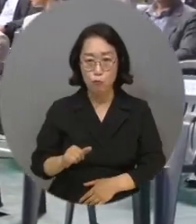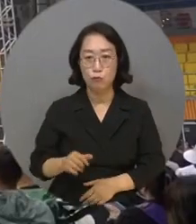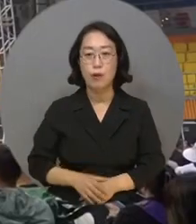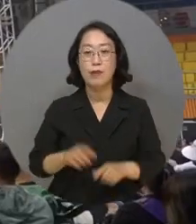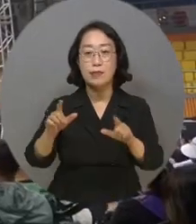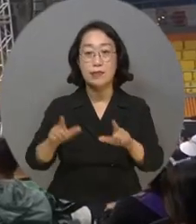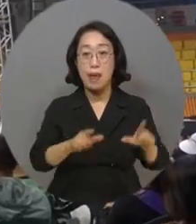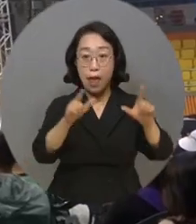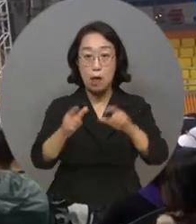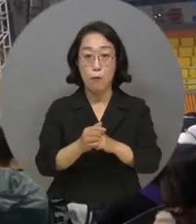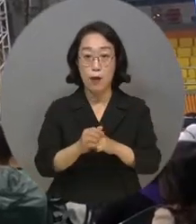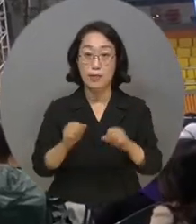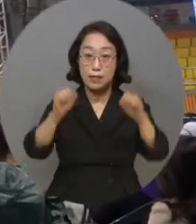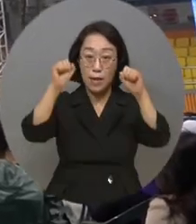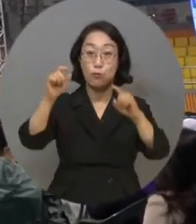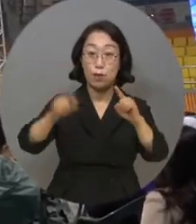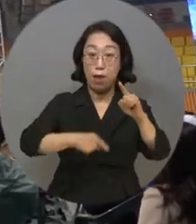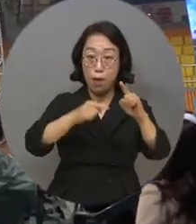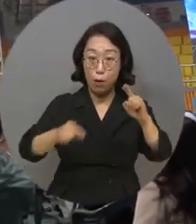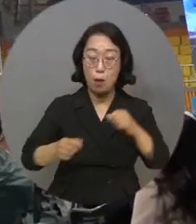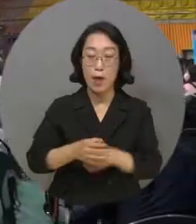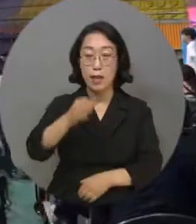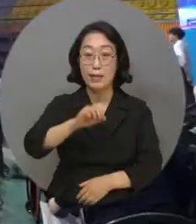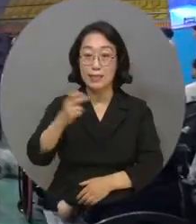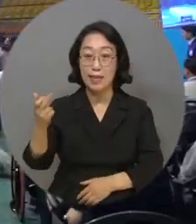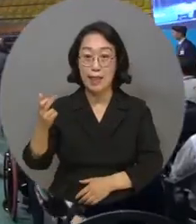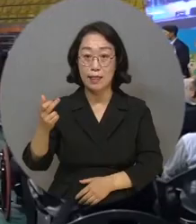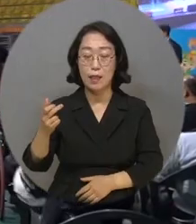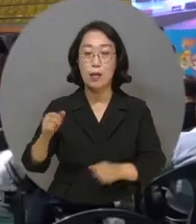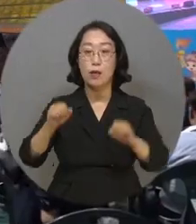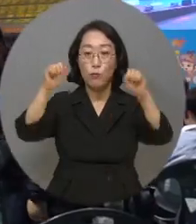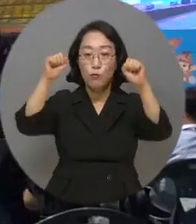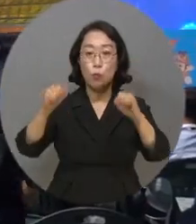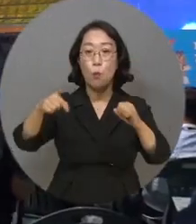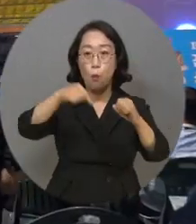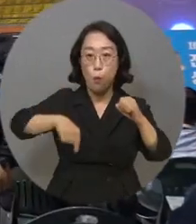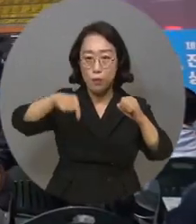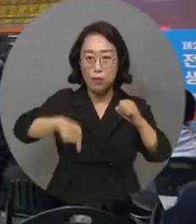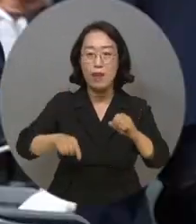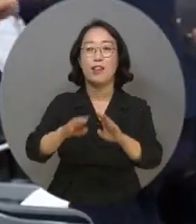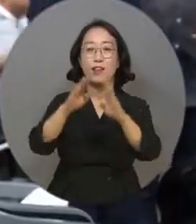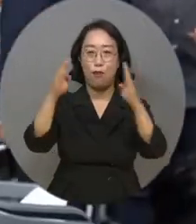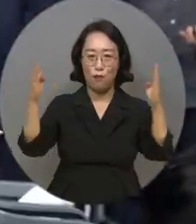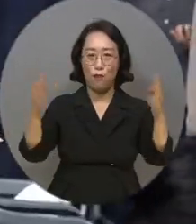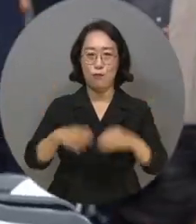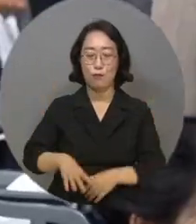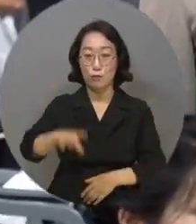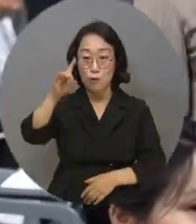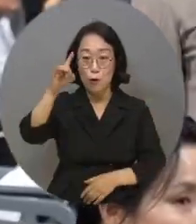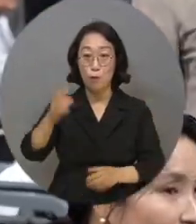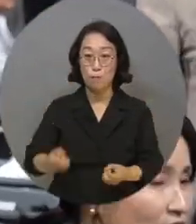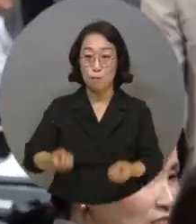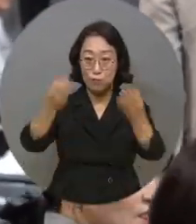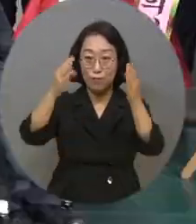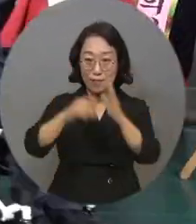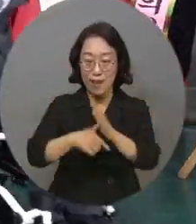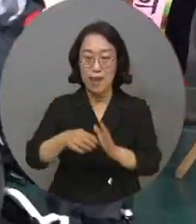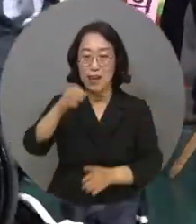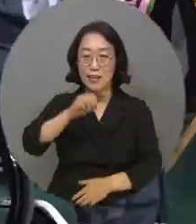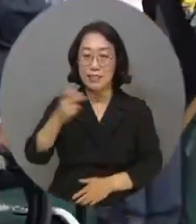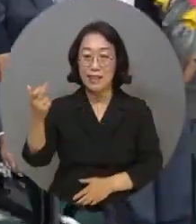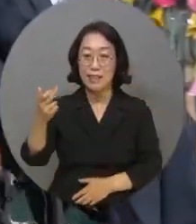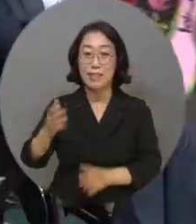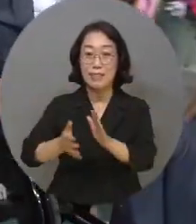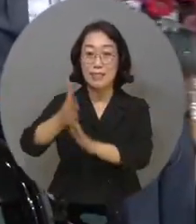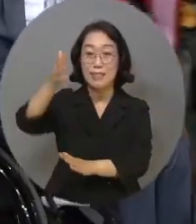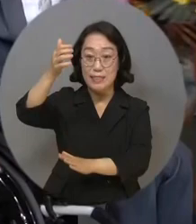지난 9일 개회식을 시작으로 전라북도 익산시 실내체육관에서 열렸습니다. 이날 개회식에는 대회장인 정현율 익산시장,